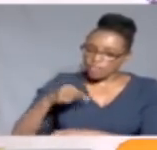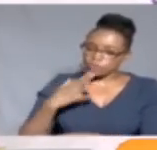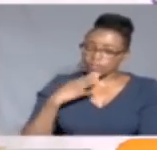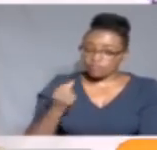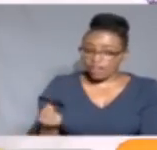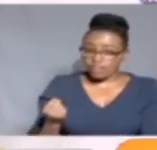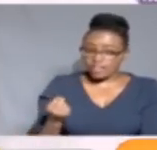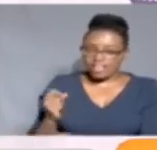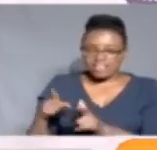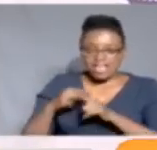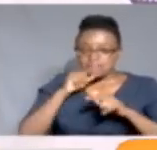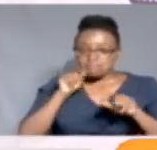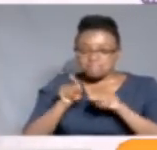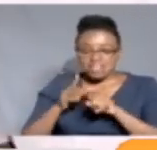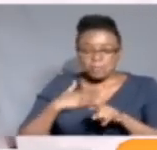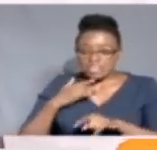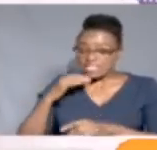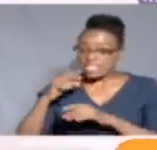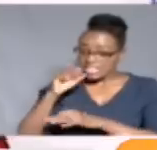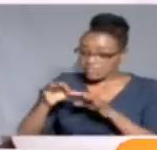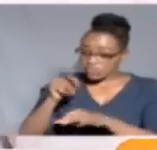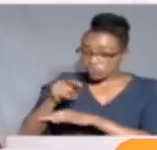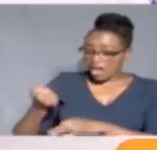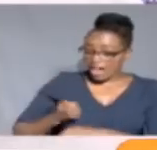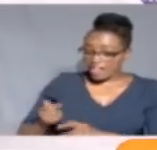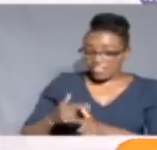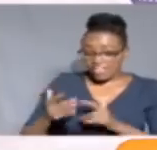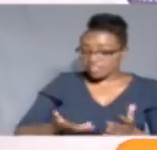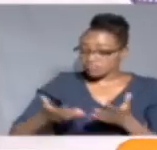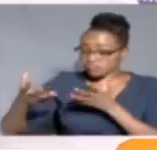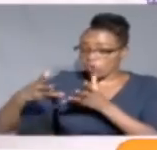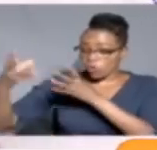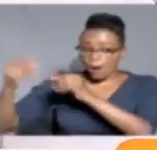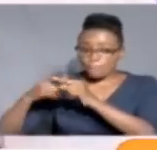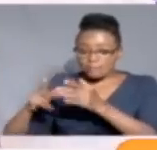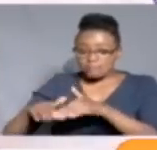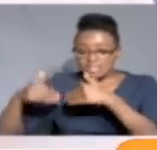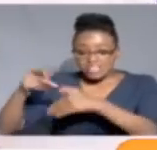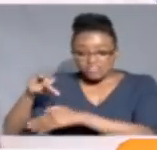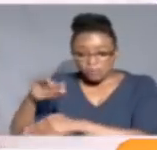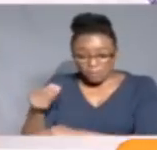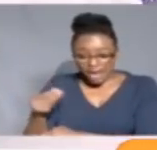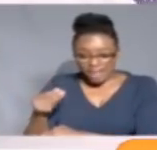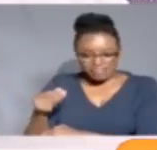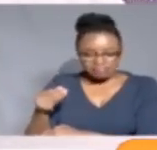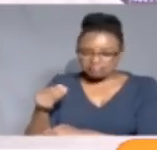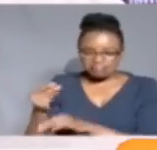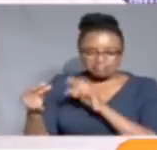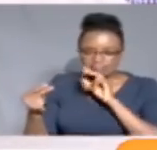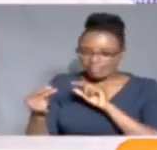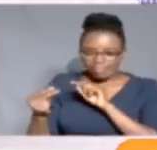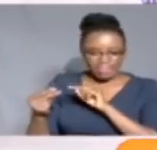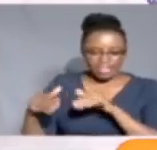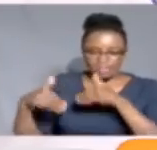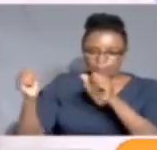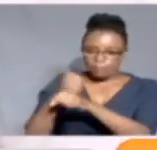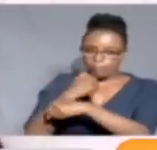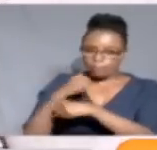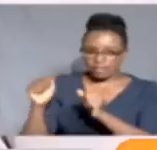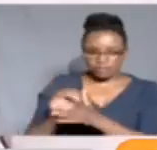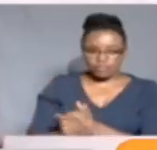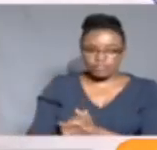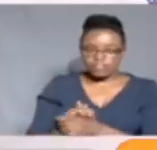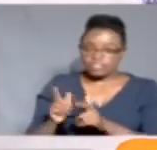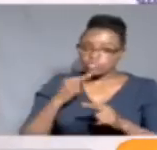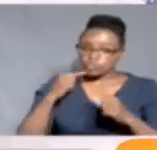1500. Bradhangu akamwambia basi kama ni msichana wewe chukua, lakini ukupatia pesa mimi sioni kikupatia.